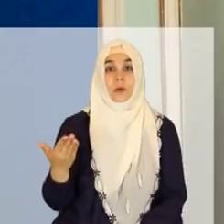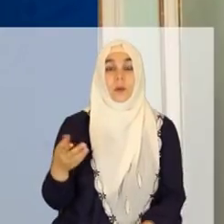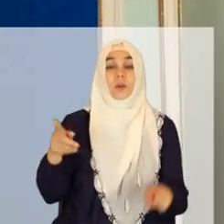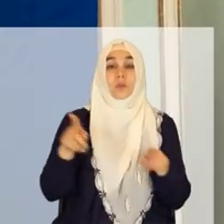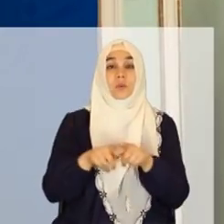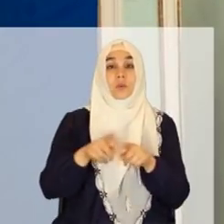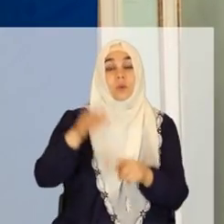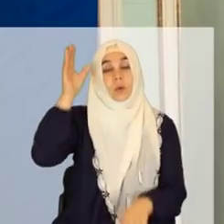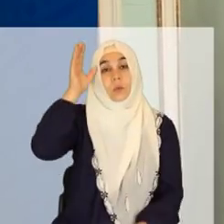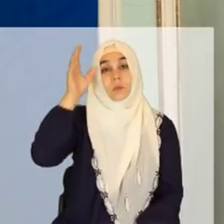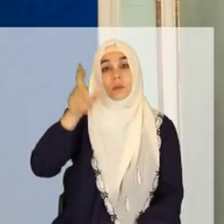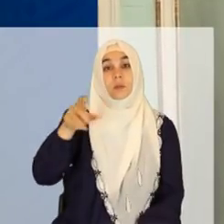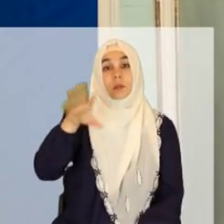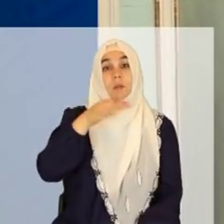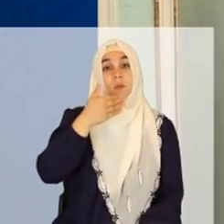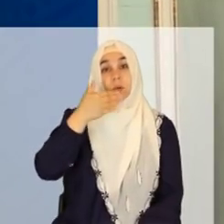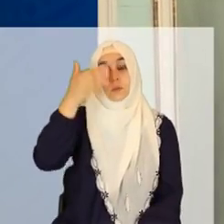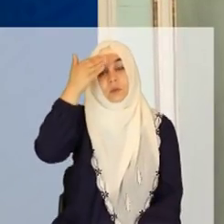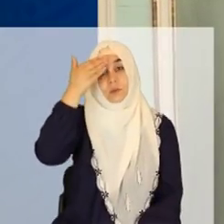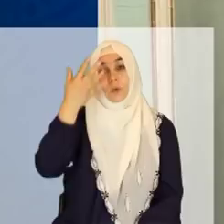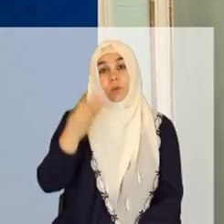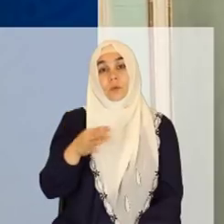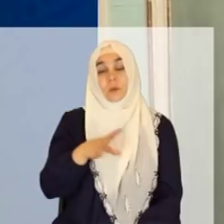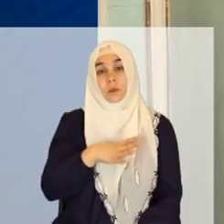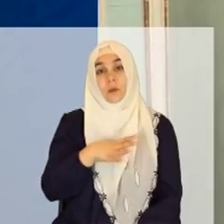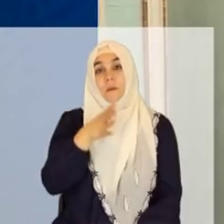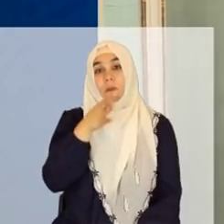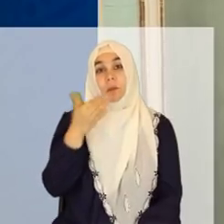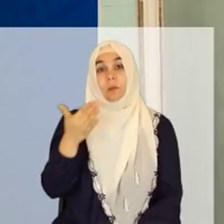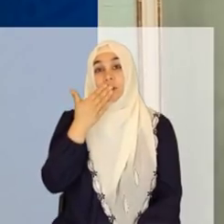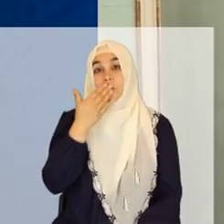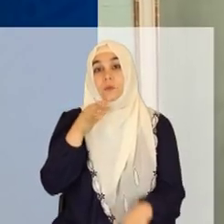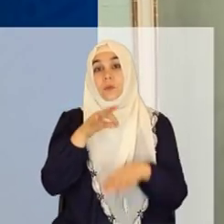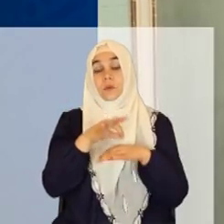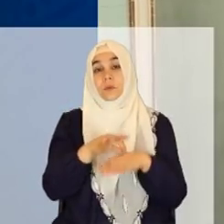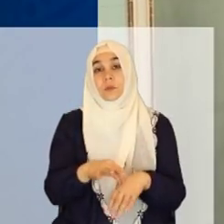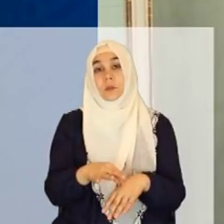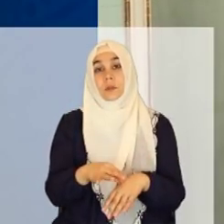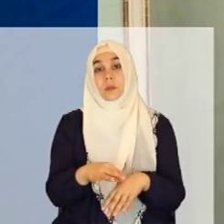Shuning uchun mashoyixlar aytadiki, yoz kunlarida, boshqa vaqtlarda rozadorni